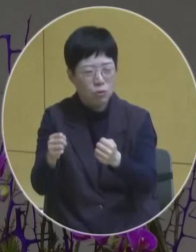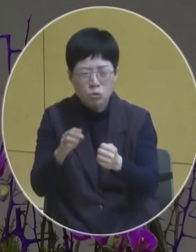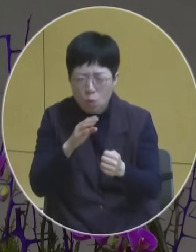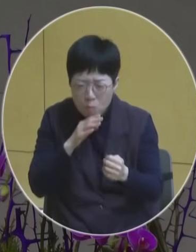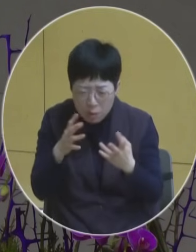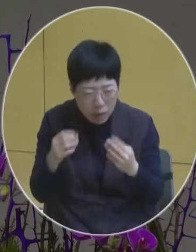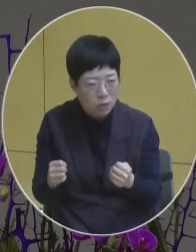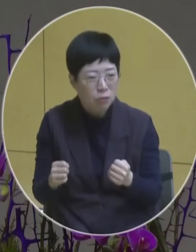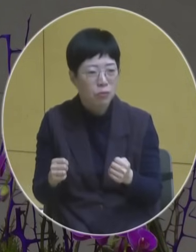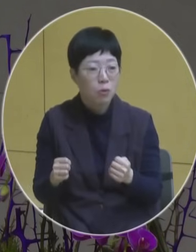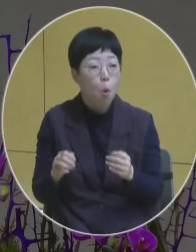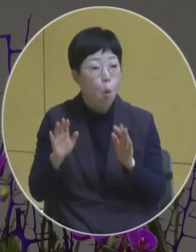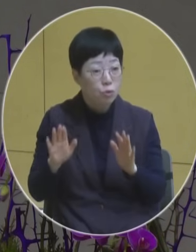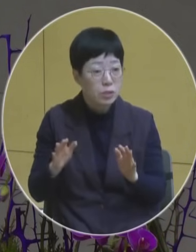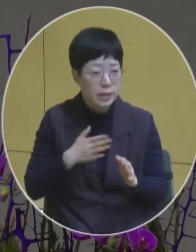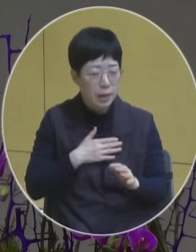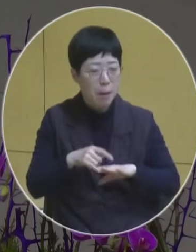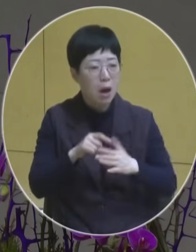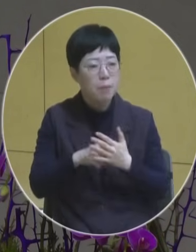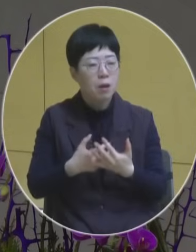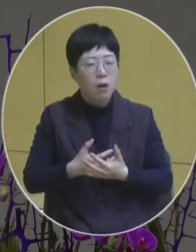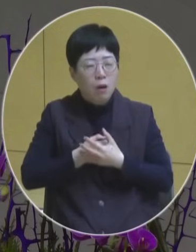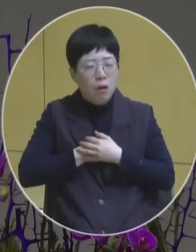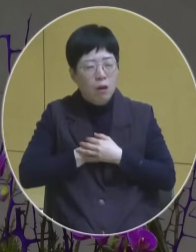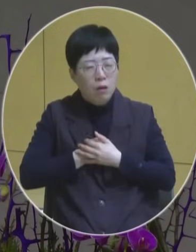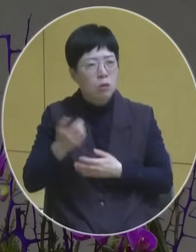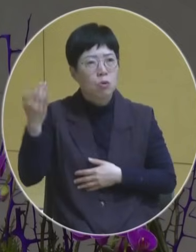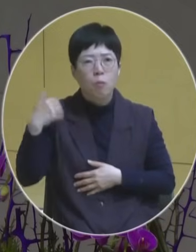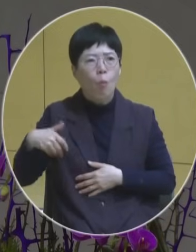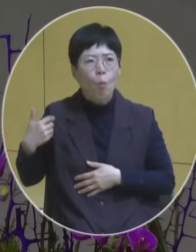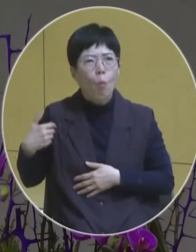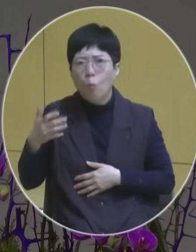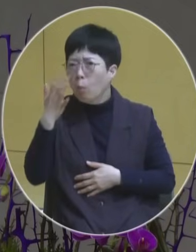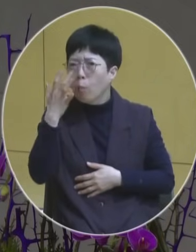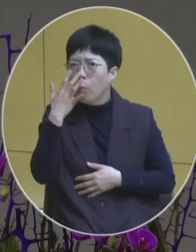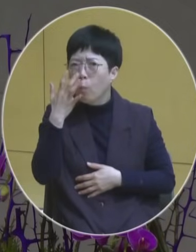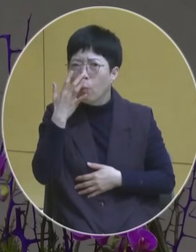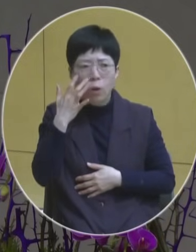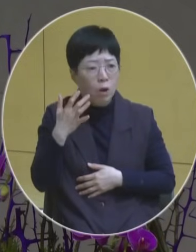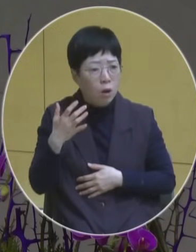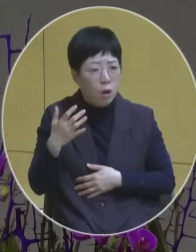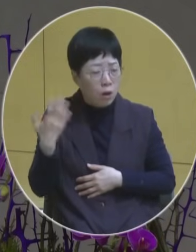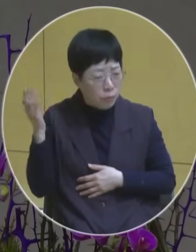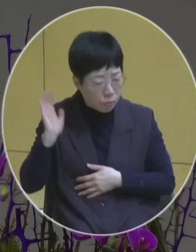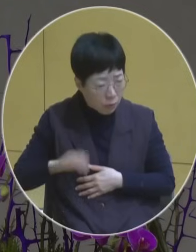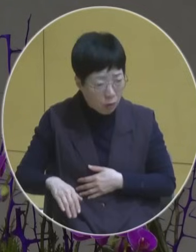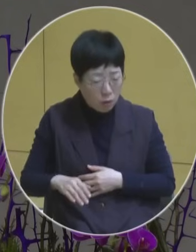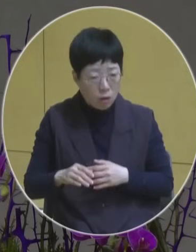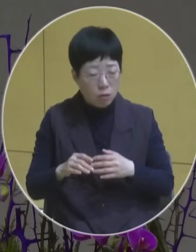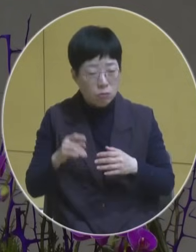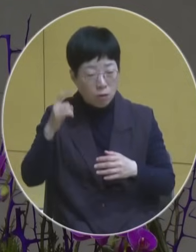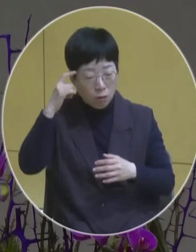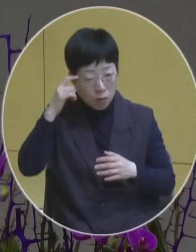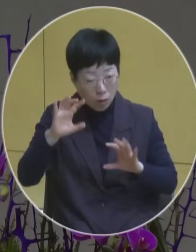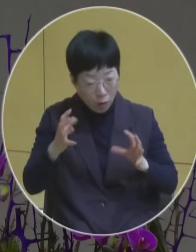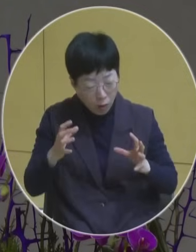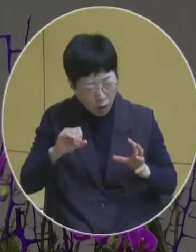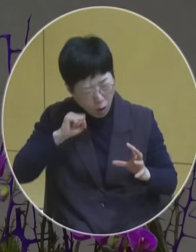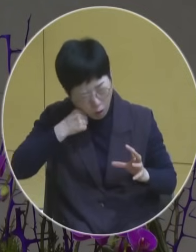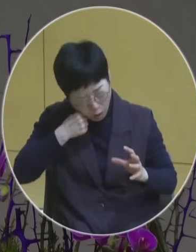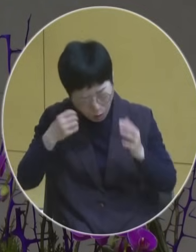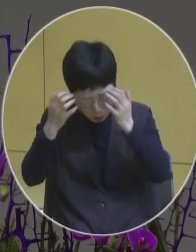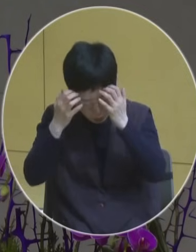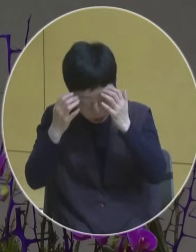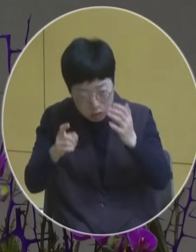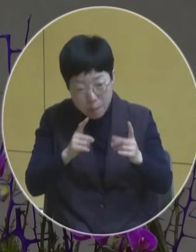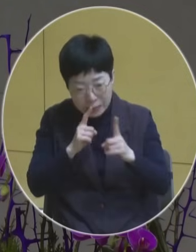얼마나 많습니까? 오늘 내 가슴에 와닿는, 이전에는 알지 못했던, 그러나 고난과 시련이 내 삶을 무너뜨릴 때 나에게 주어진 이